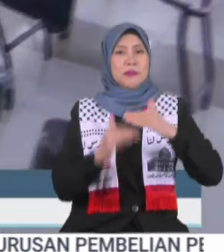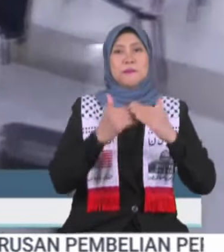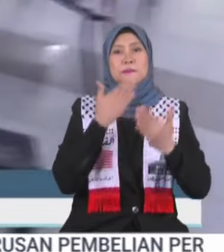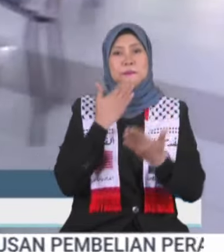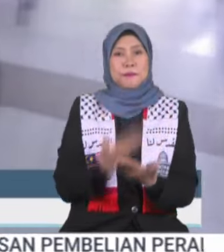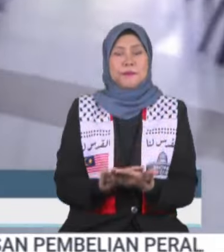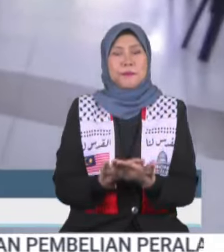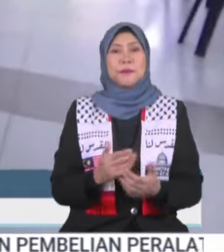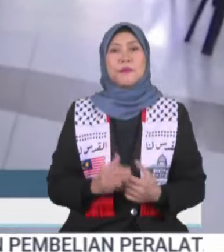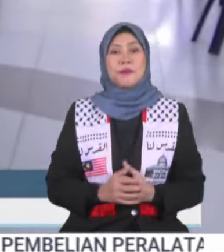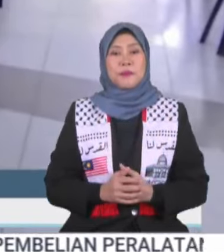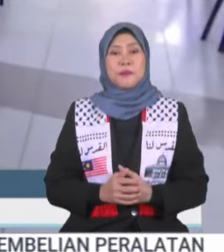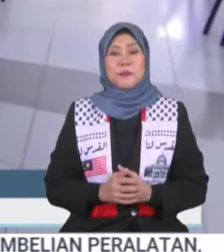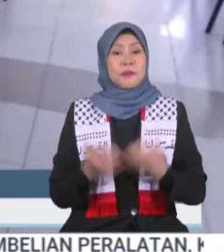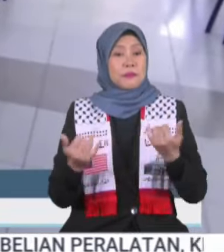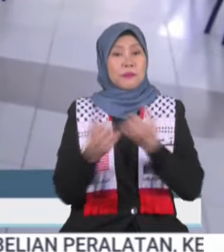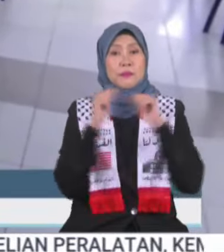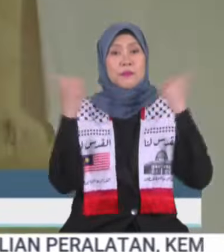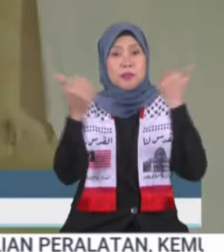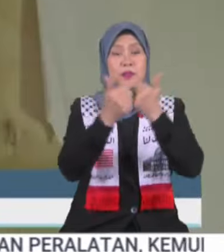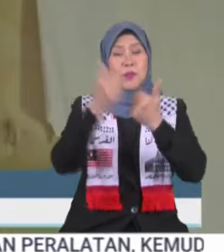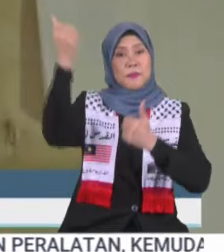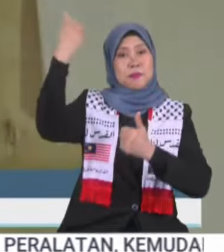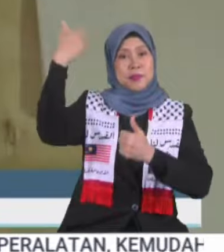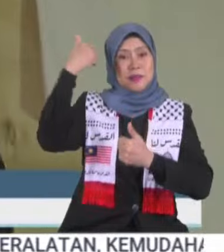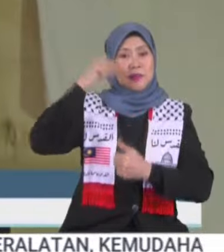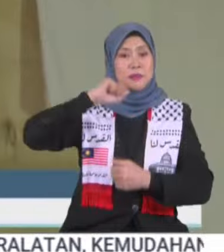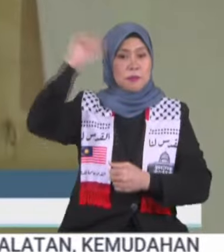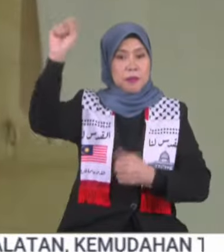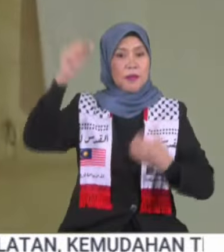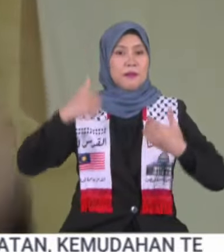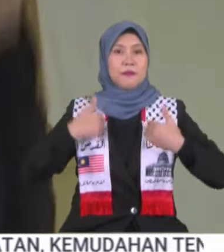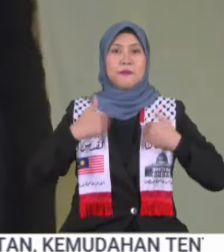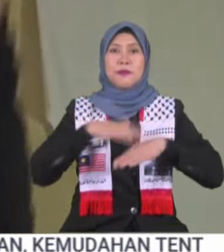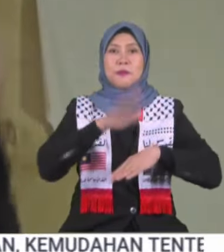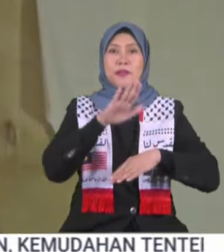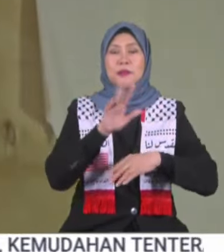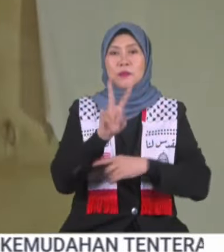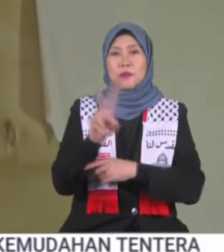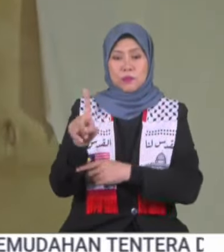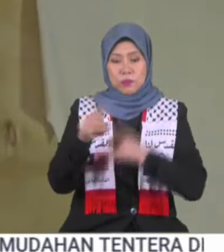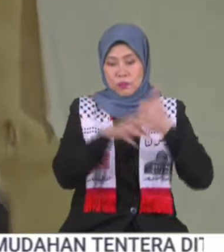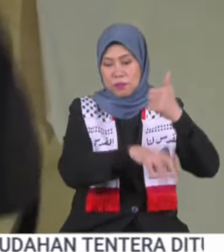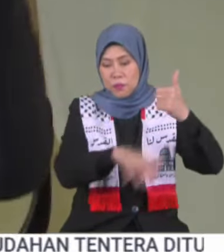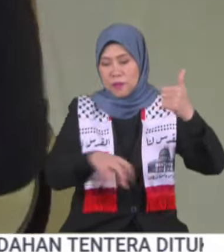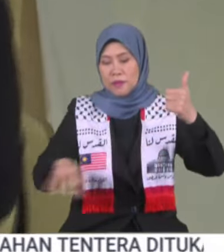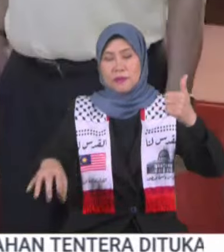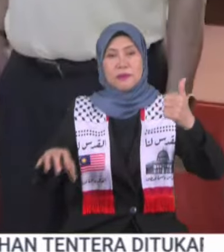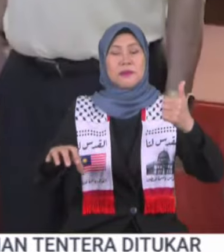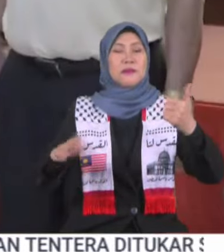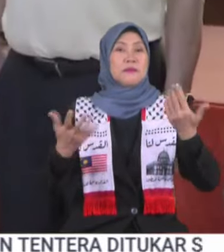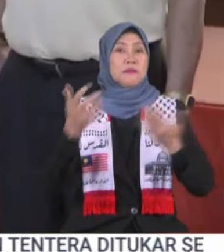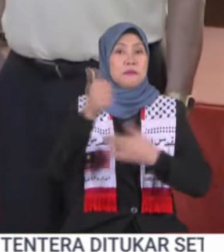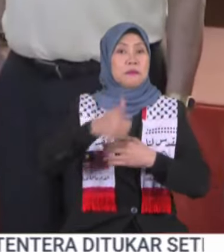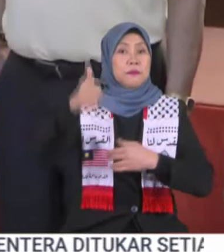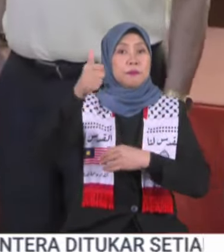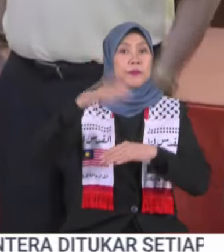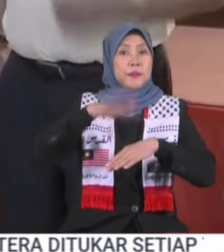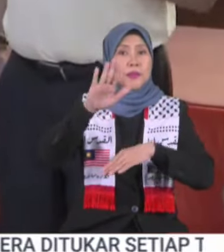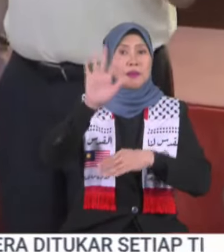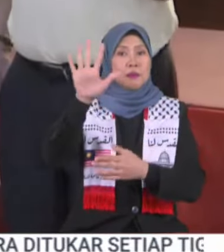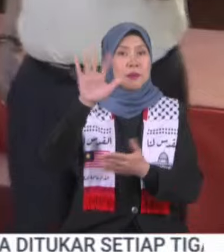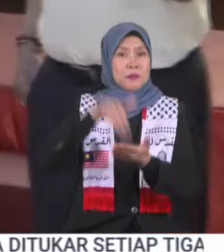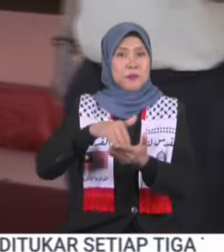baik setakat ini persatuan pesara kerajaan Sabah mempunyai 21 cawangan di seluruh negeri dianggotai lebih